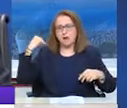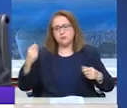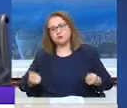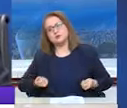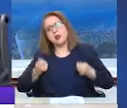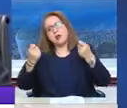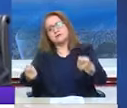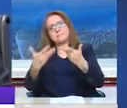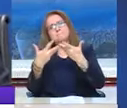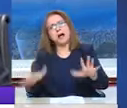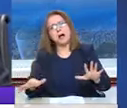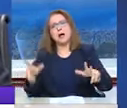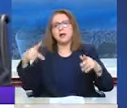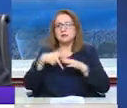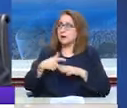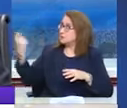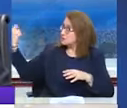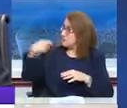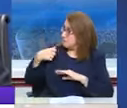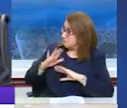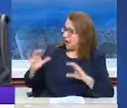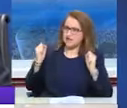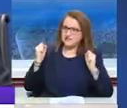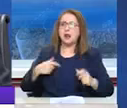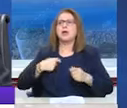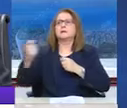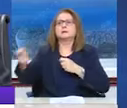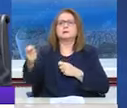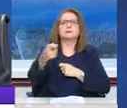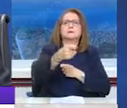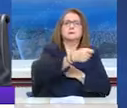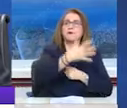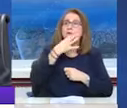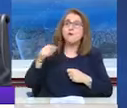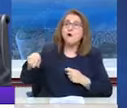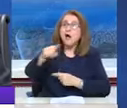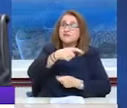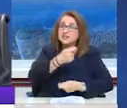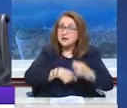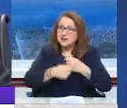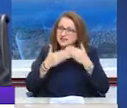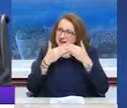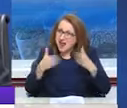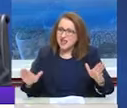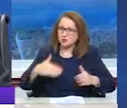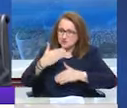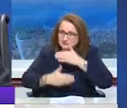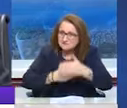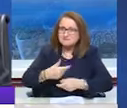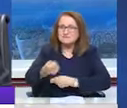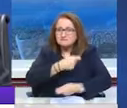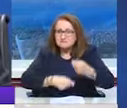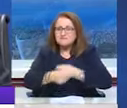την επανέναρξη της δραστηριότητάς τους να λειτουργήσουν κατά δυνατόν γρηγορότερα και να δημιουργηθεί και στην αγορά